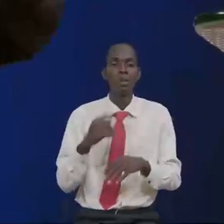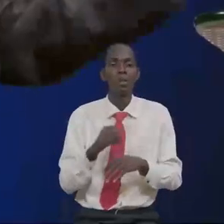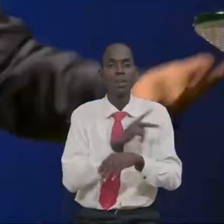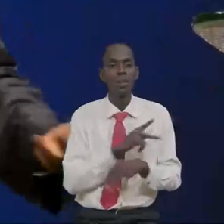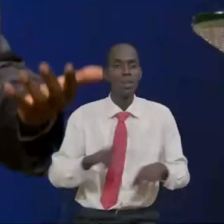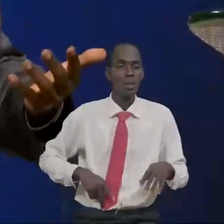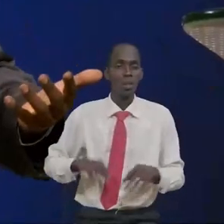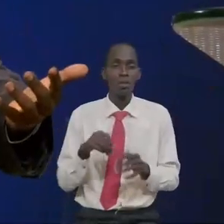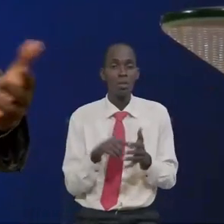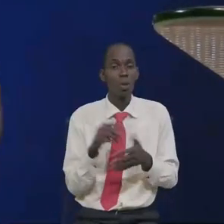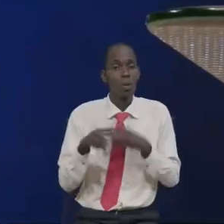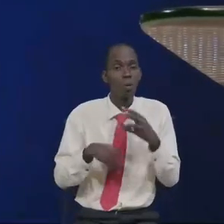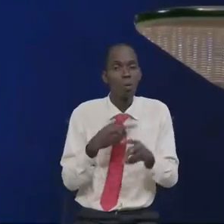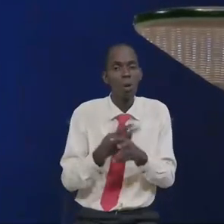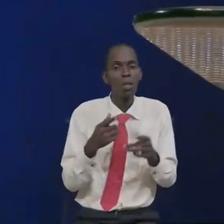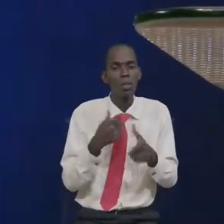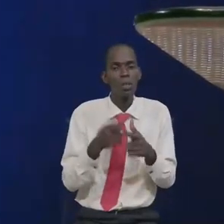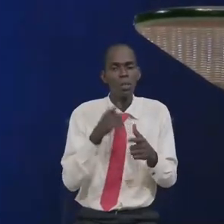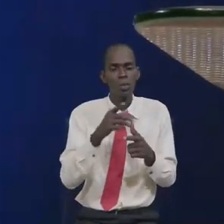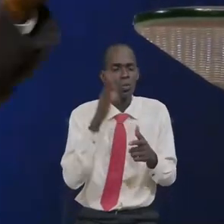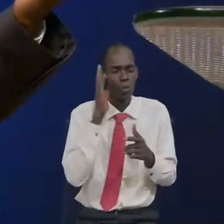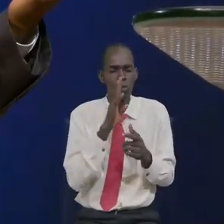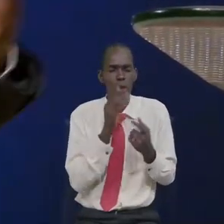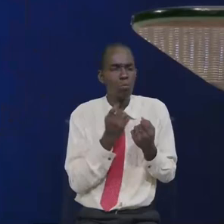se braque sur le roi de ce monde,